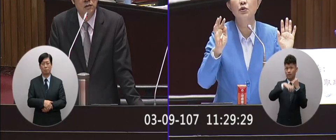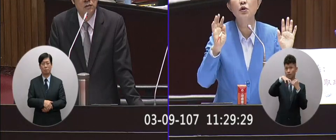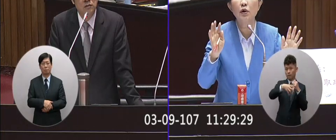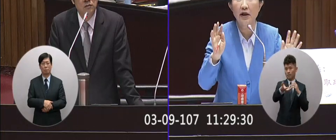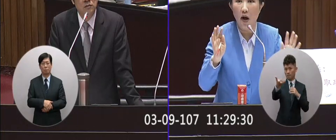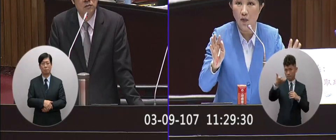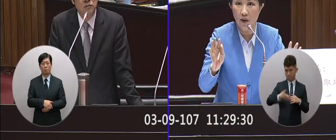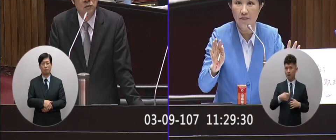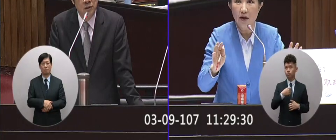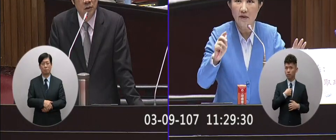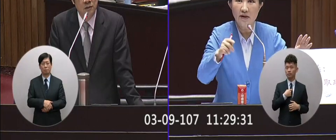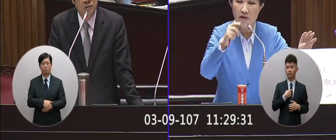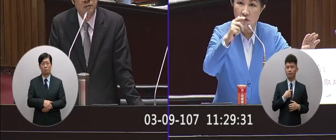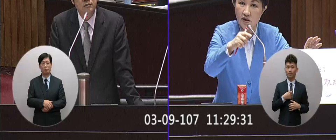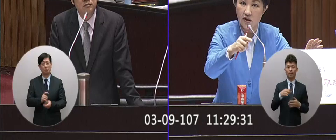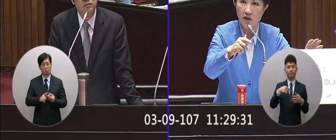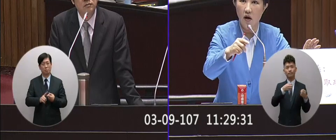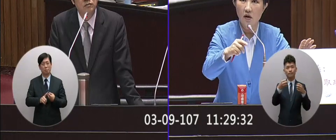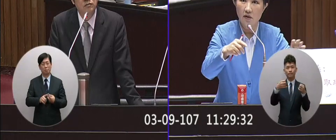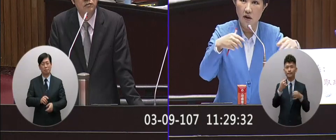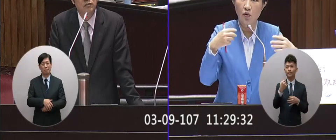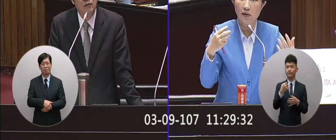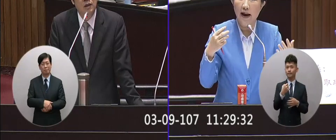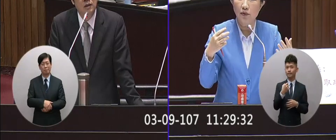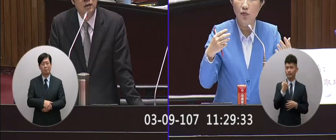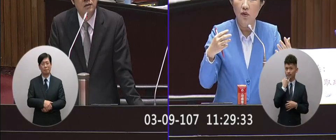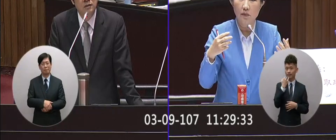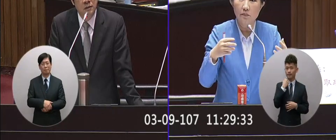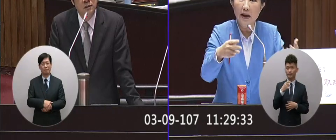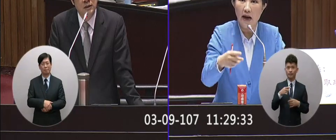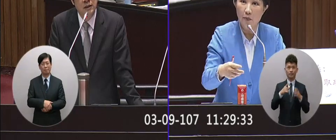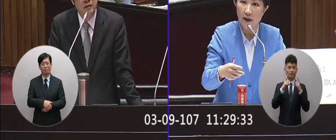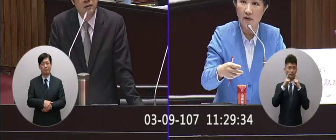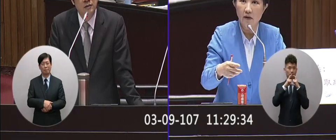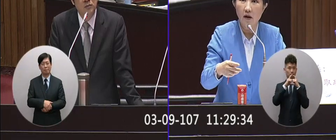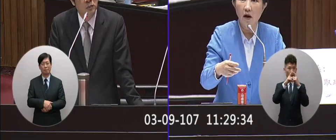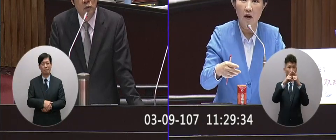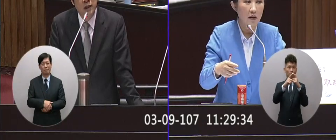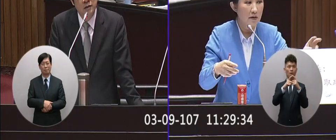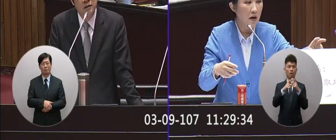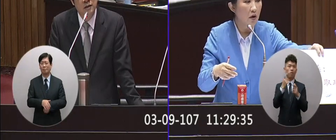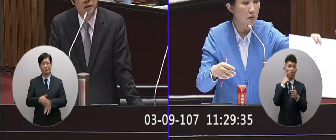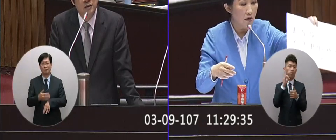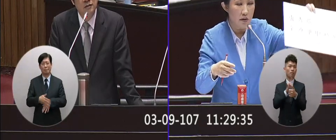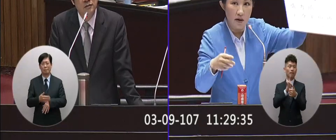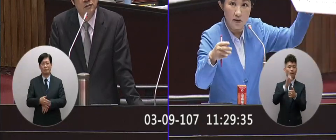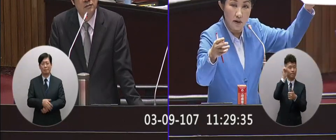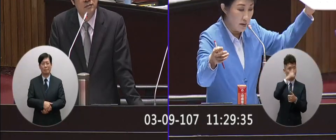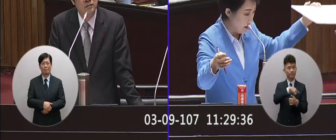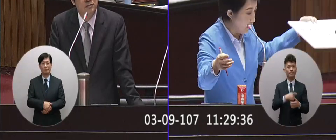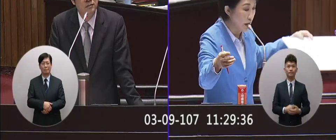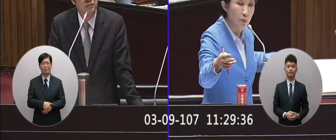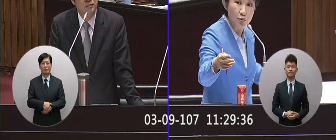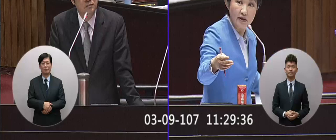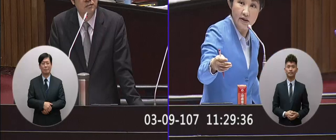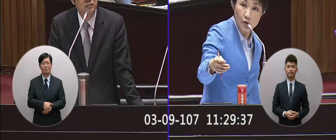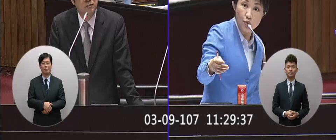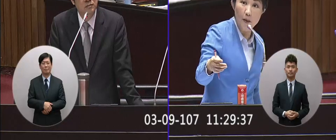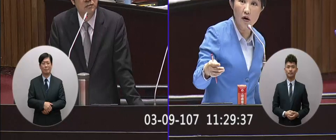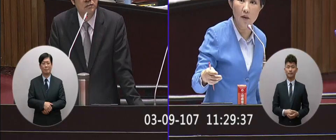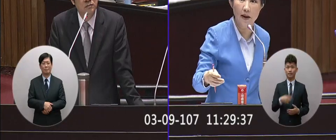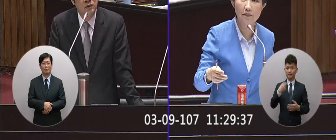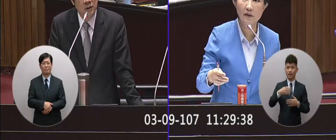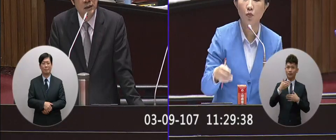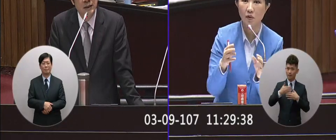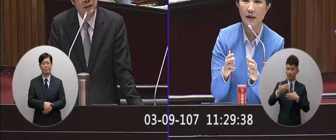其实我觉得都可以讨论， 是， 但是至少你要有态度，卖港片， 不会， 然后也要给我们做一些